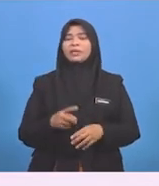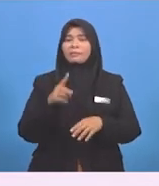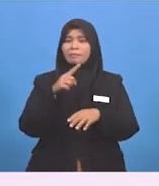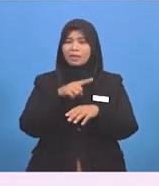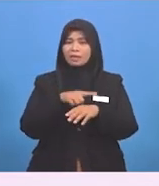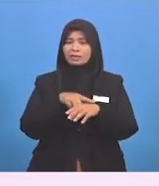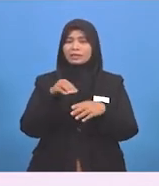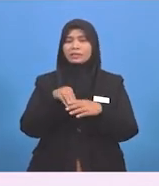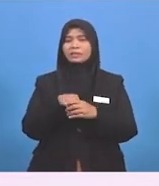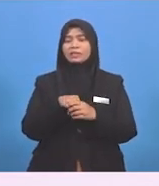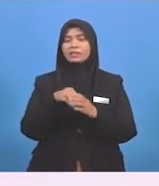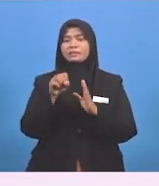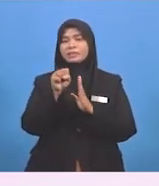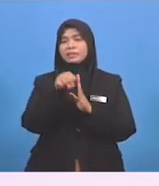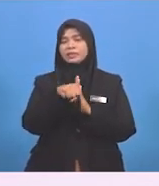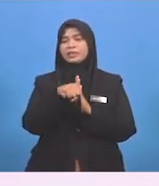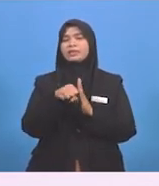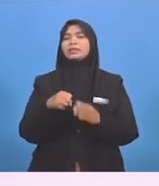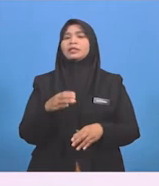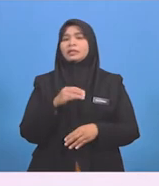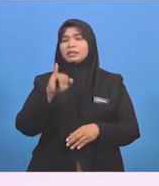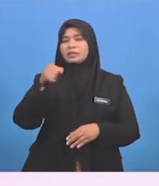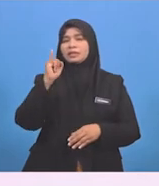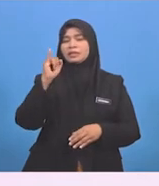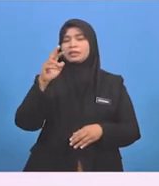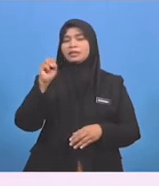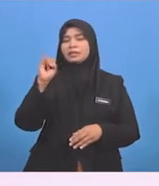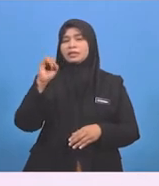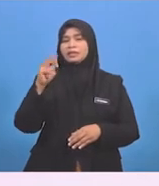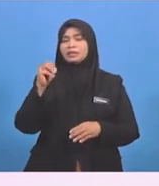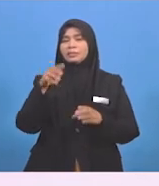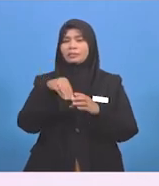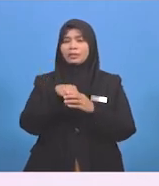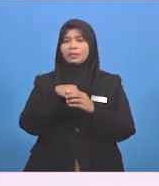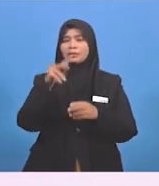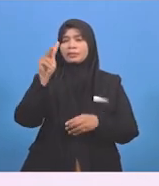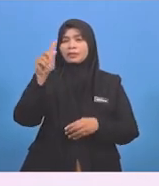saat dan unit bagi jisim dalam kilogram.